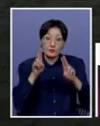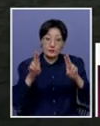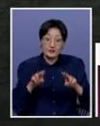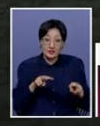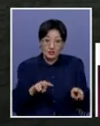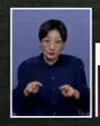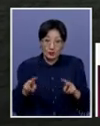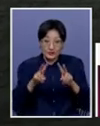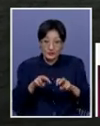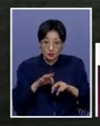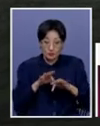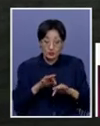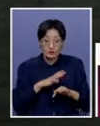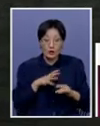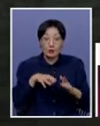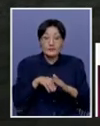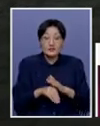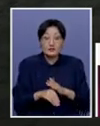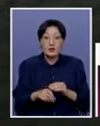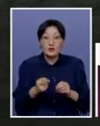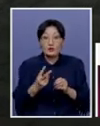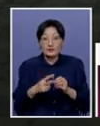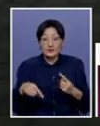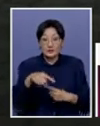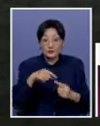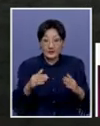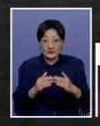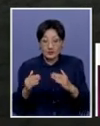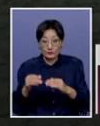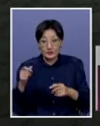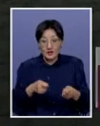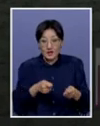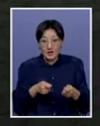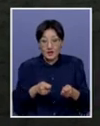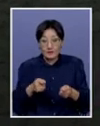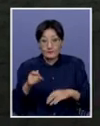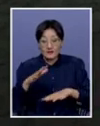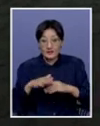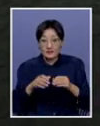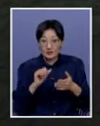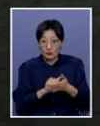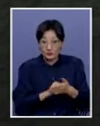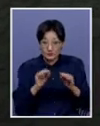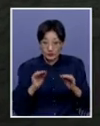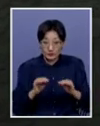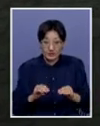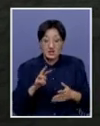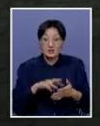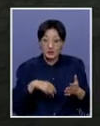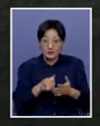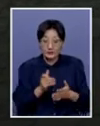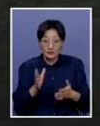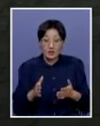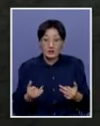жүріп өттік. Оның ішінде жаңа 12 кәсіпкерлік нысанға әкімшілік құқықтық хаттама толтырылды, айыппұлдар салынды. Қазіргі